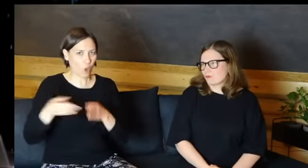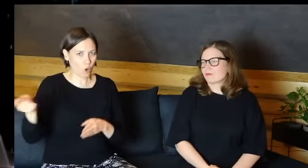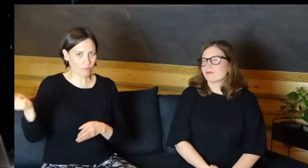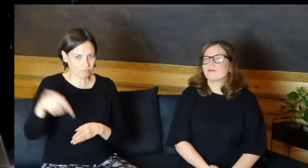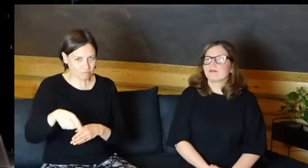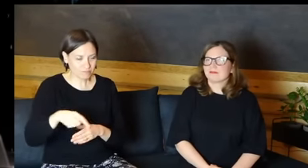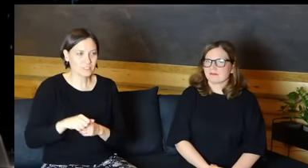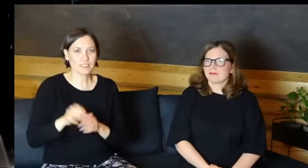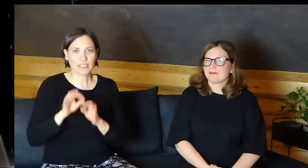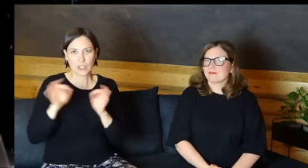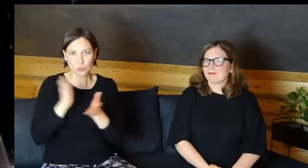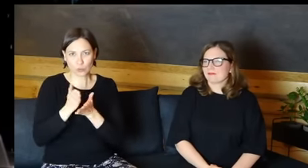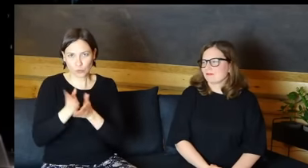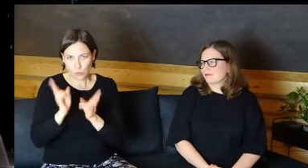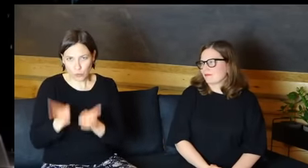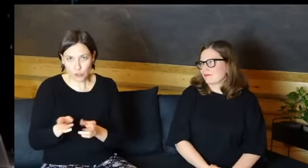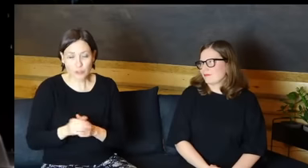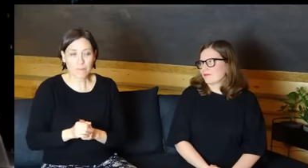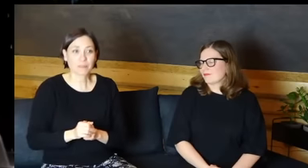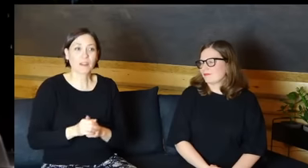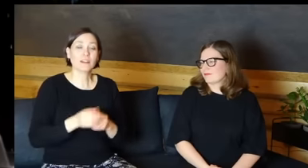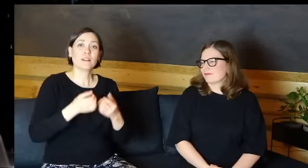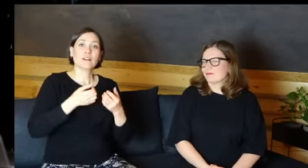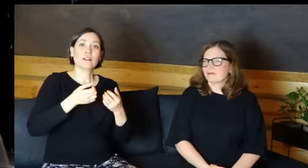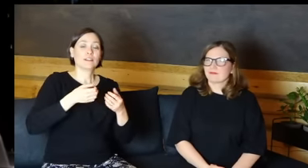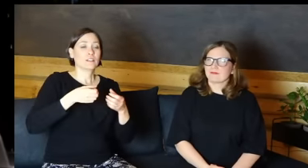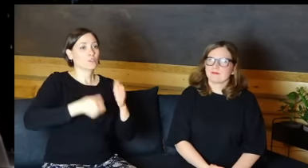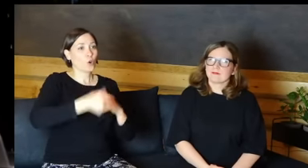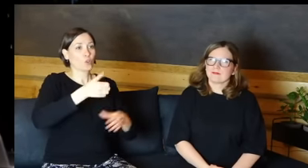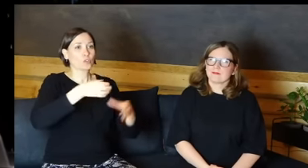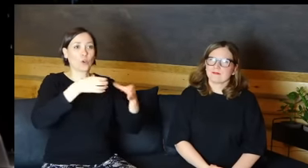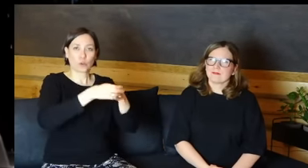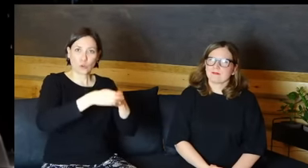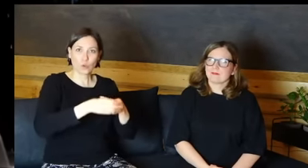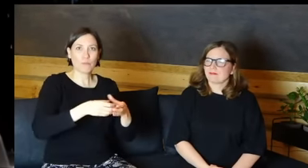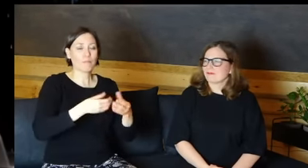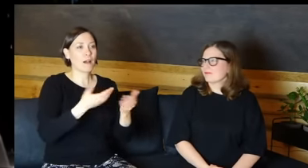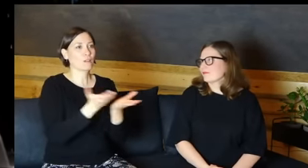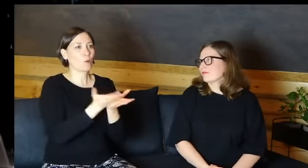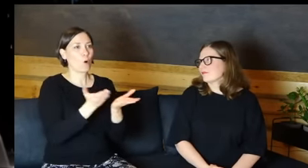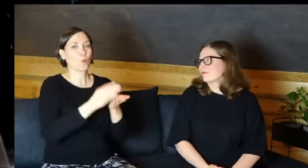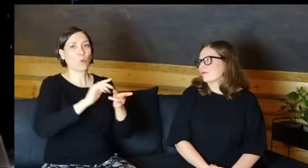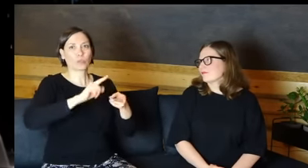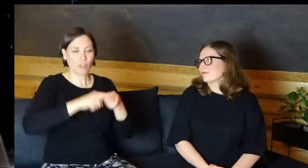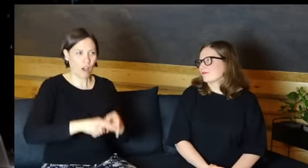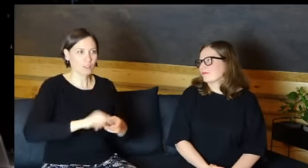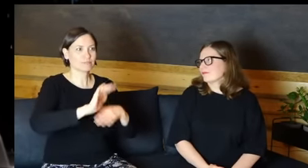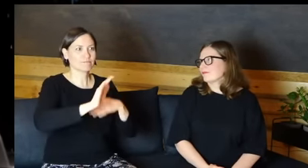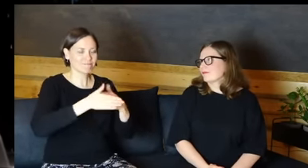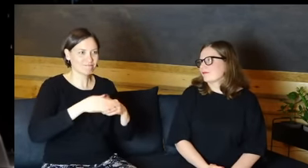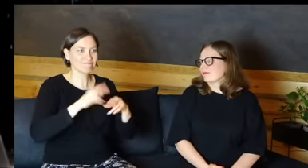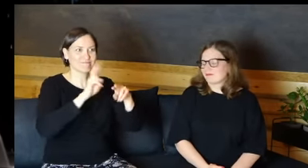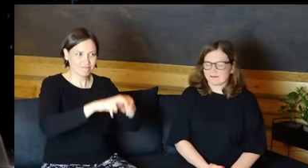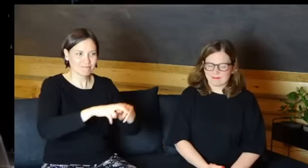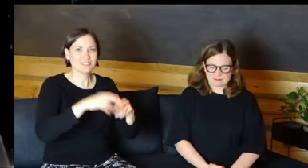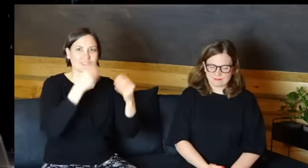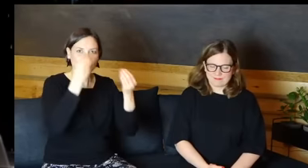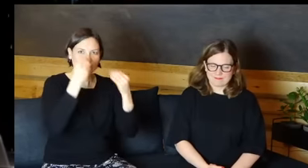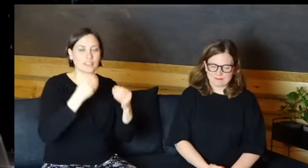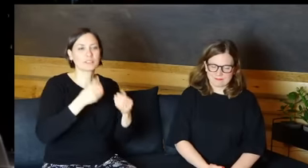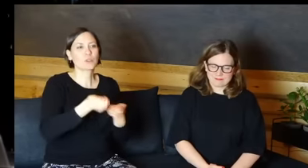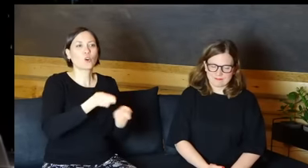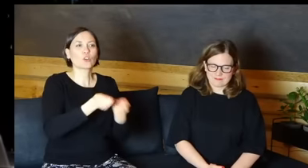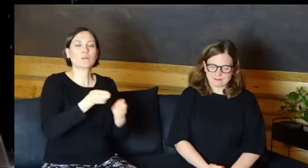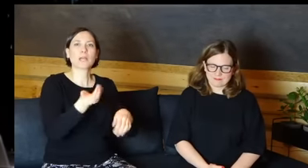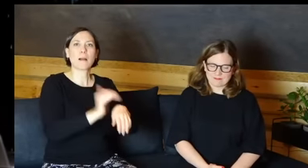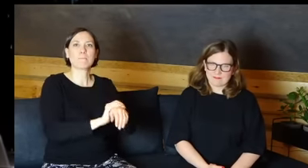sekin. Meidän operatiivinen johtoryhmä on lähtenyt koulun penkille, me on opiskeltu tämmöistä johtamisen erikoisammattitutkintoa